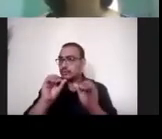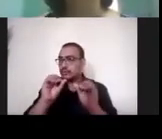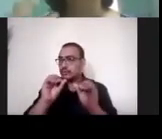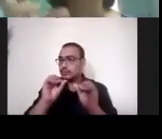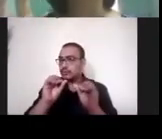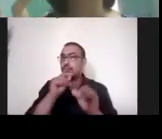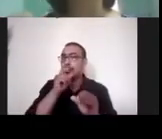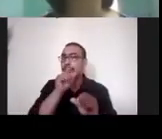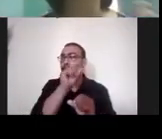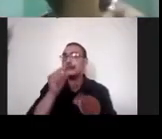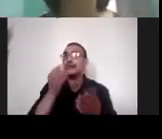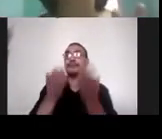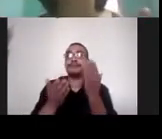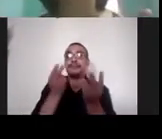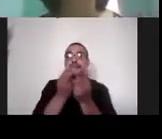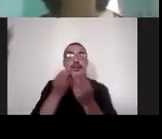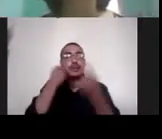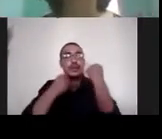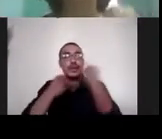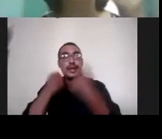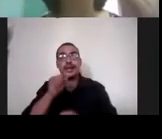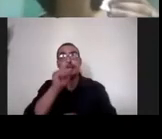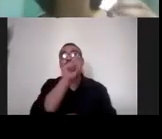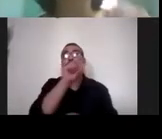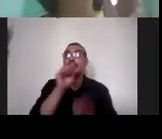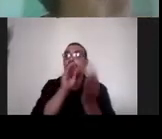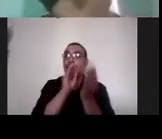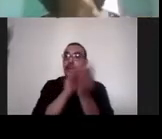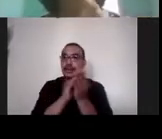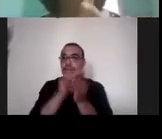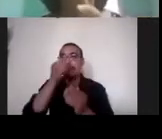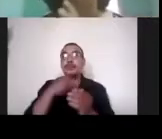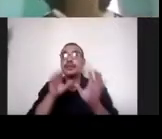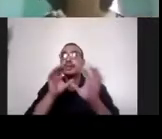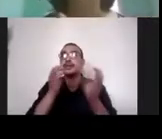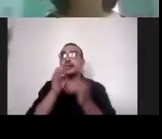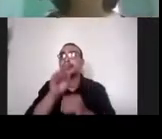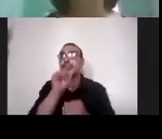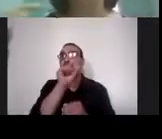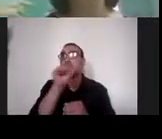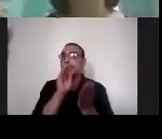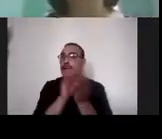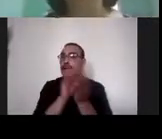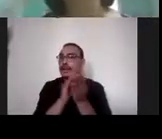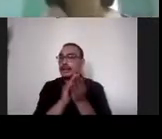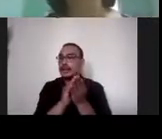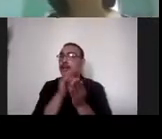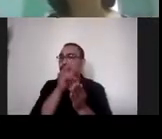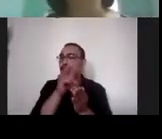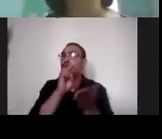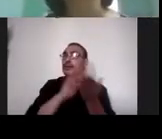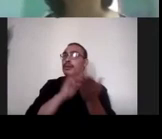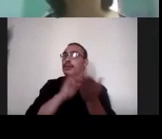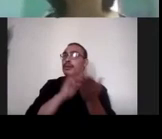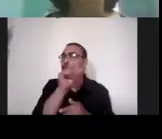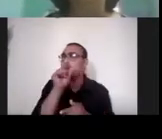हुनसक्छ जस्तै कुटाइलाई एउटा शब्द कुनै राख्ने अथवा मलाई गाली गर्दैछन् भने एउटा शब्द राख्ने ताकि त्यो तपाईँलाई सहयोग गर्ने